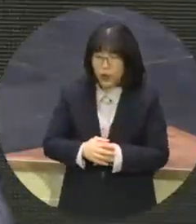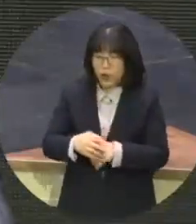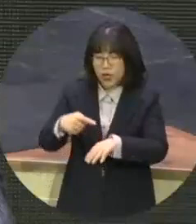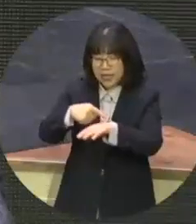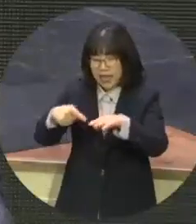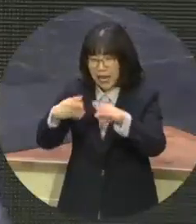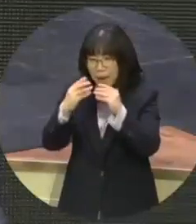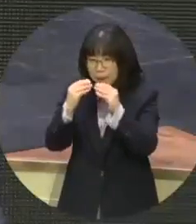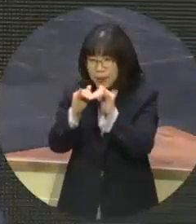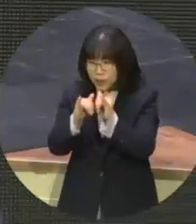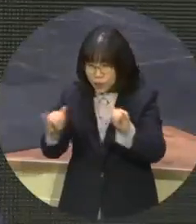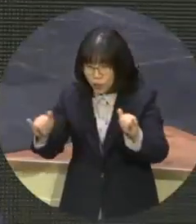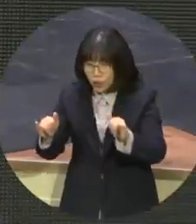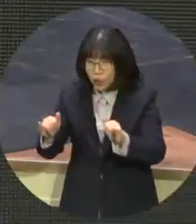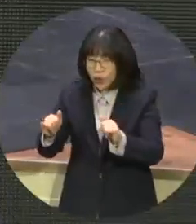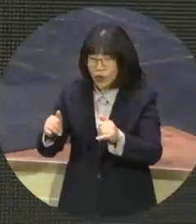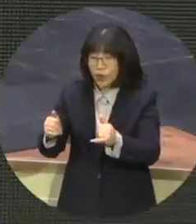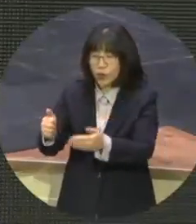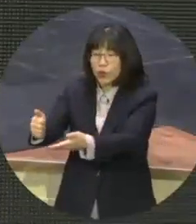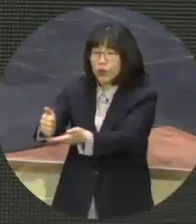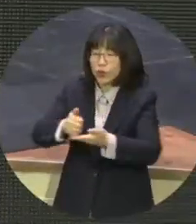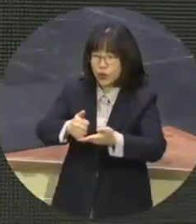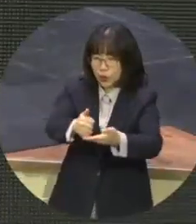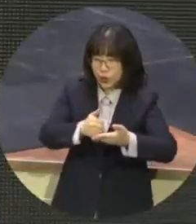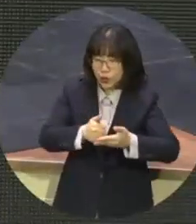문화 공연을 하게 되는데